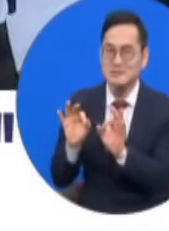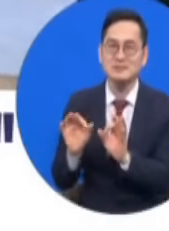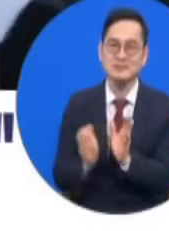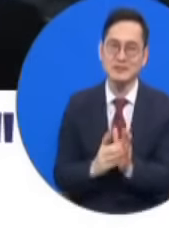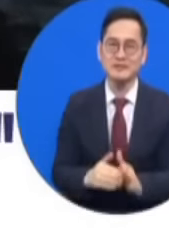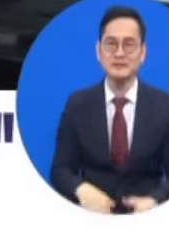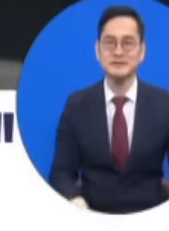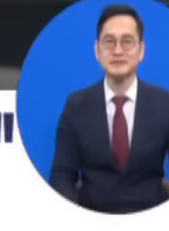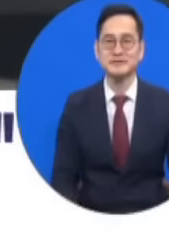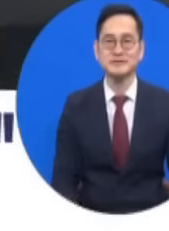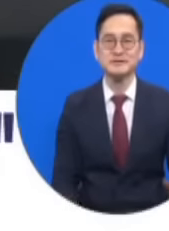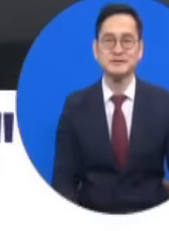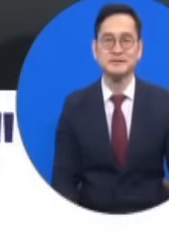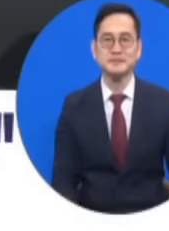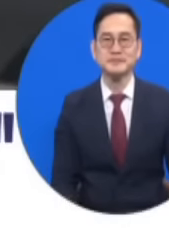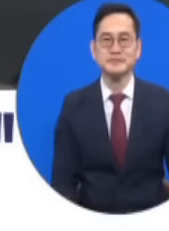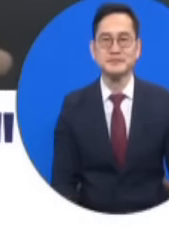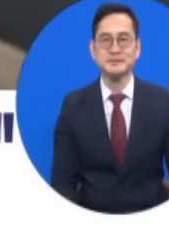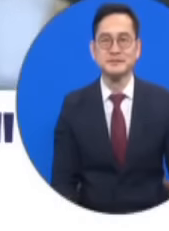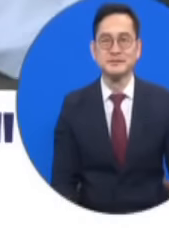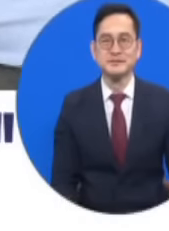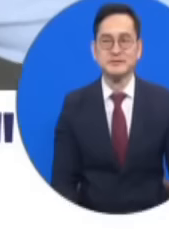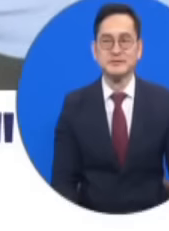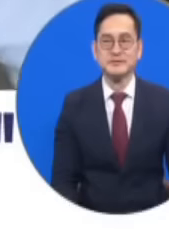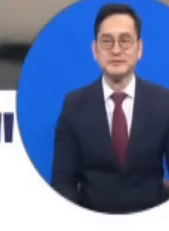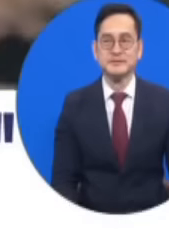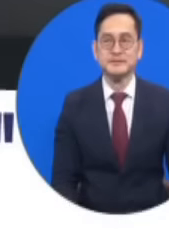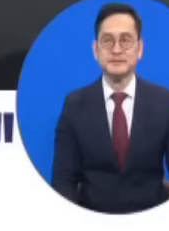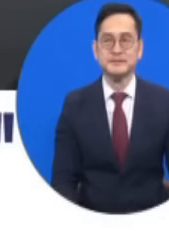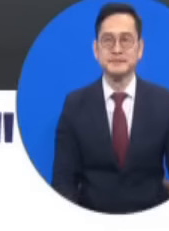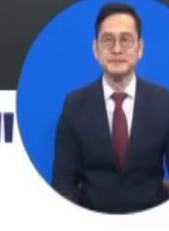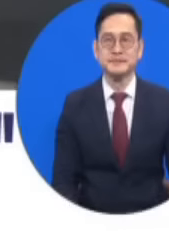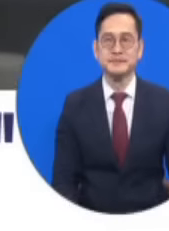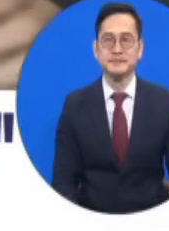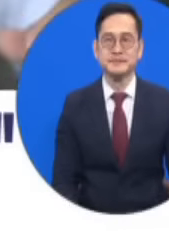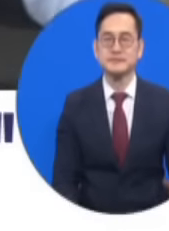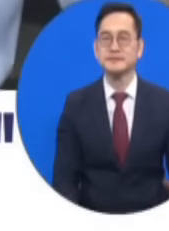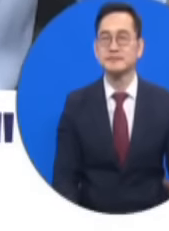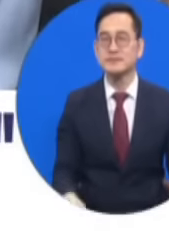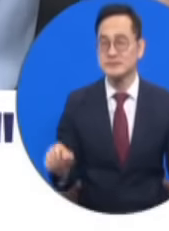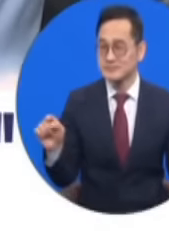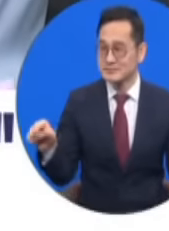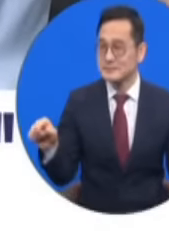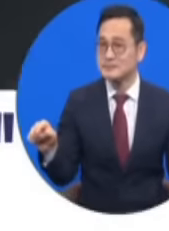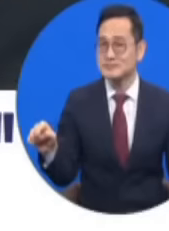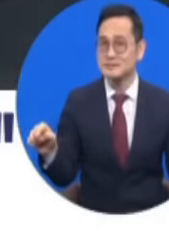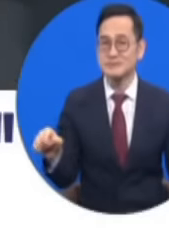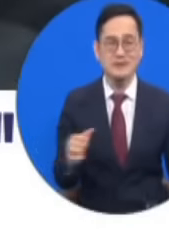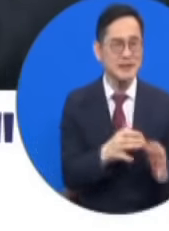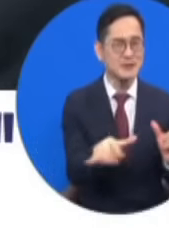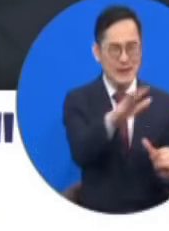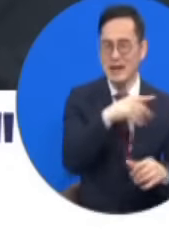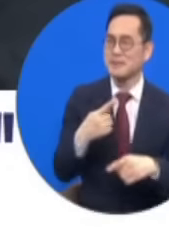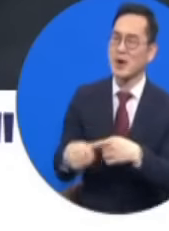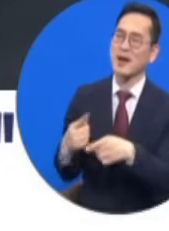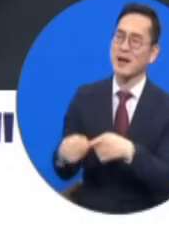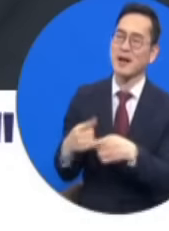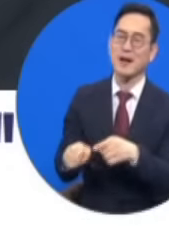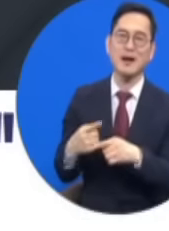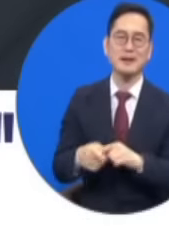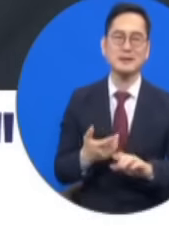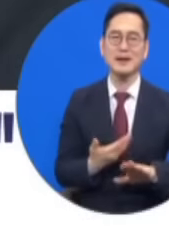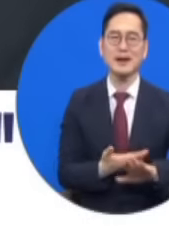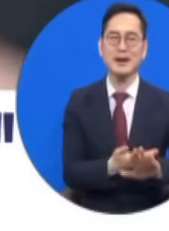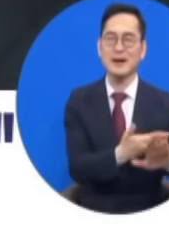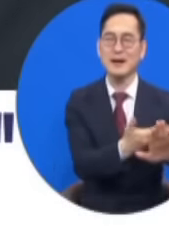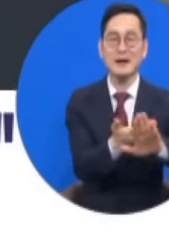똑같이 반복되는 형태에 대해서 여러 가지 또 평가를 달리하는 분들도 나오곤 있지만은 분명한 것은 저 정도로 국민의 마음을